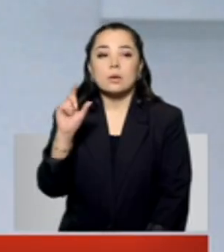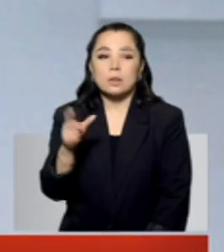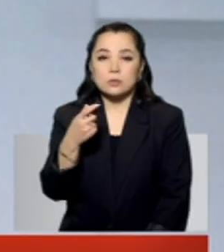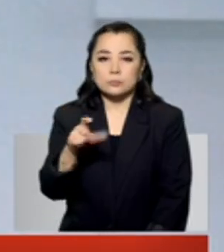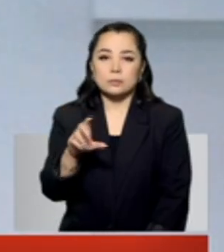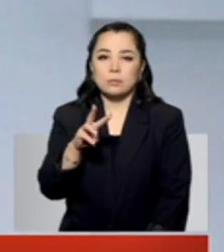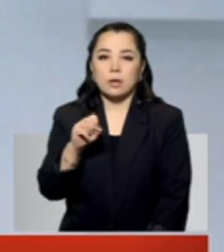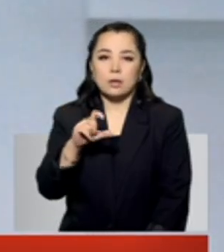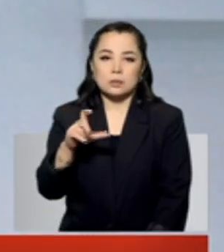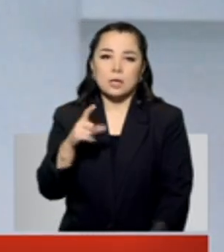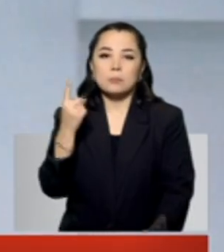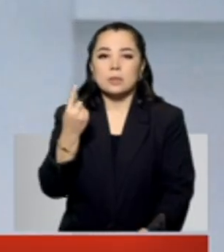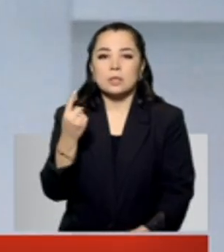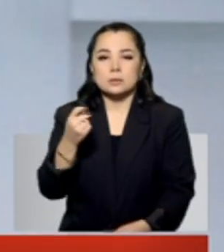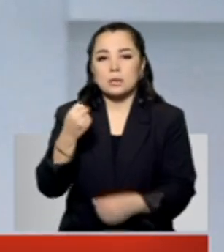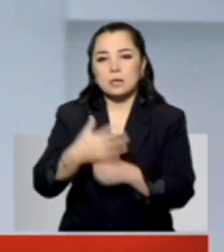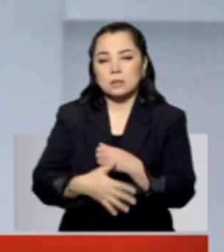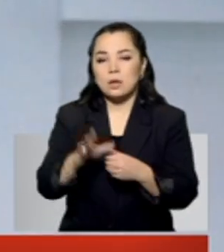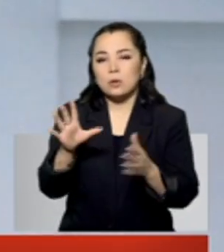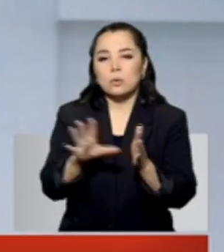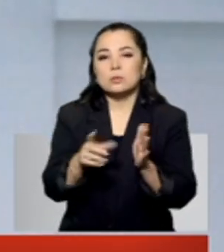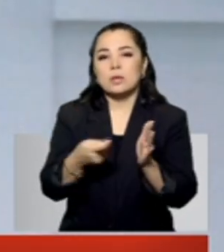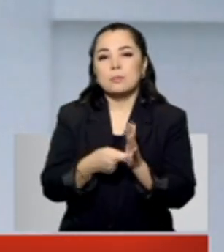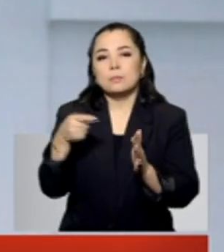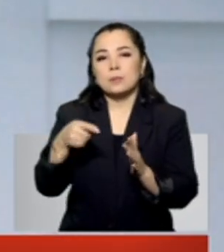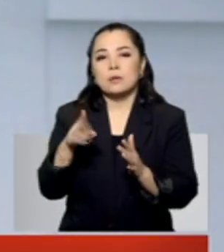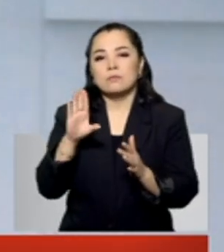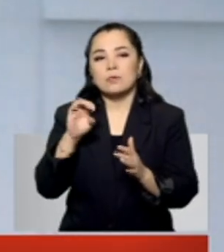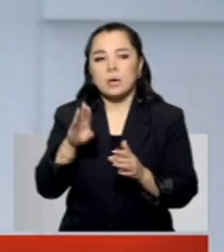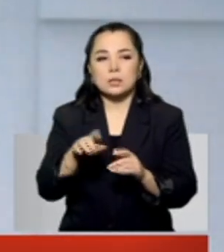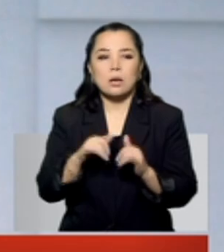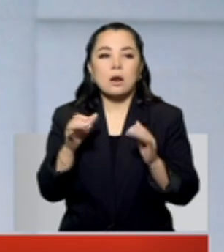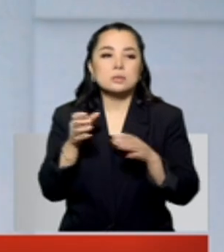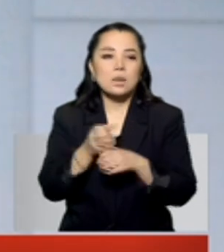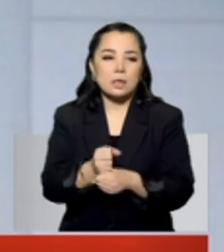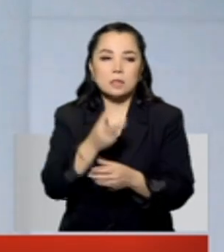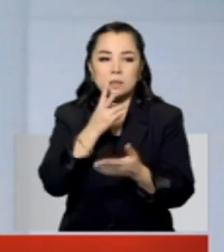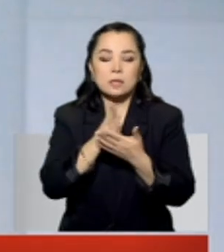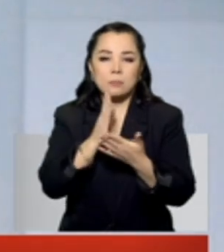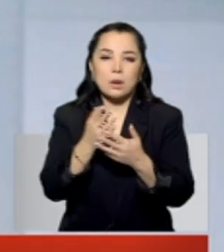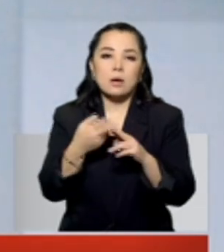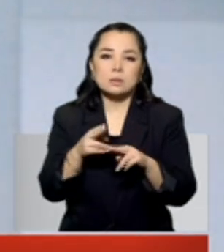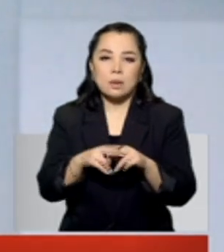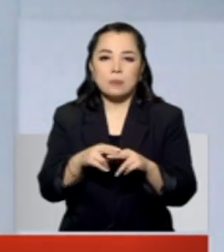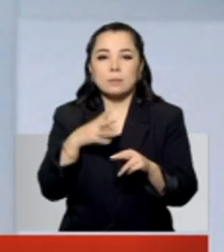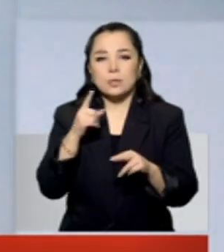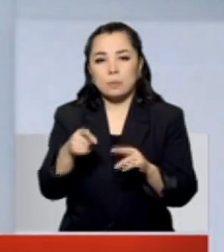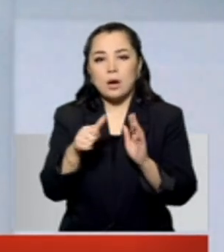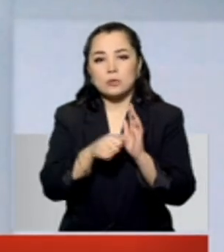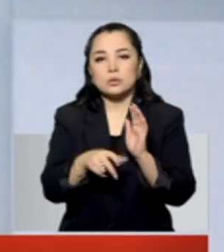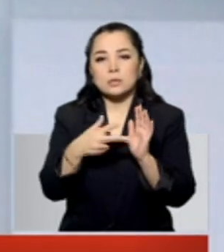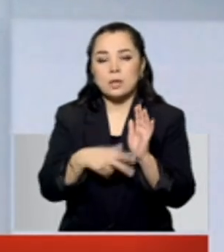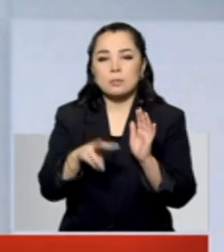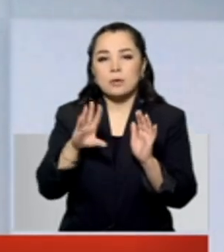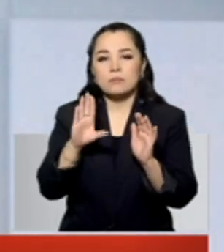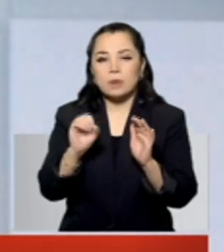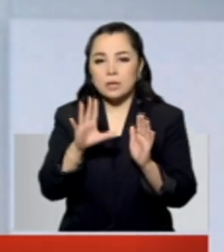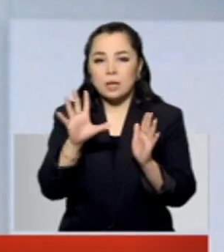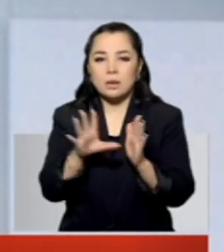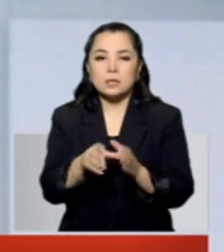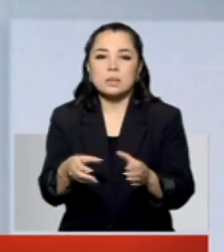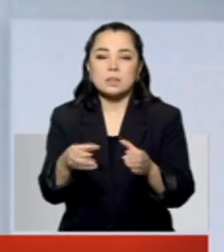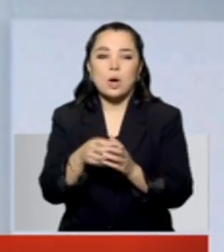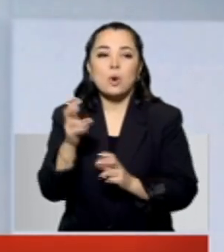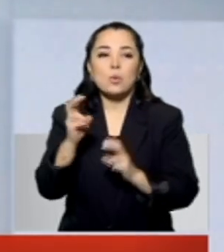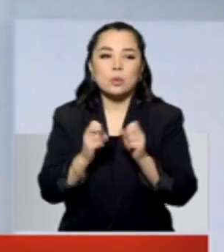Екібастұздағы МАЭС 1 станциясының қуат өндіру көлемі 1000 мегаватқа дейін азайып кетті. Яғни қазір 1680 мегаватт электр